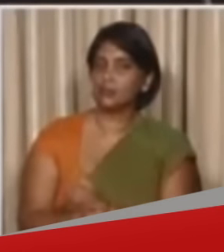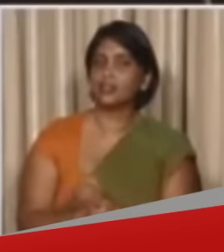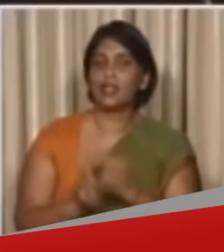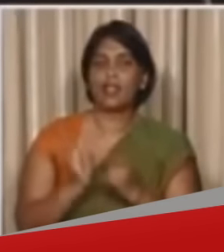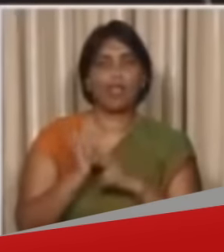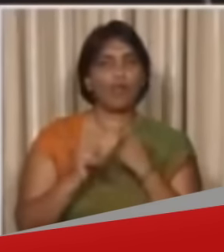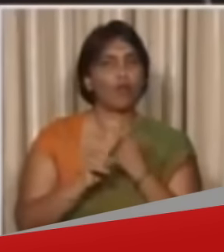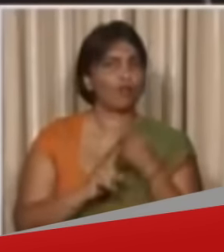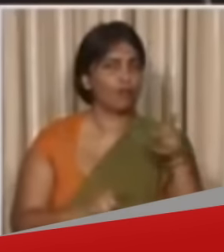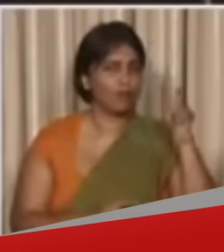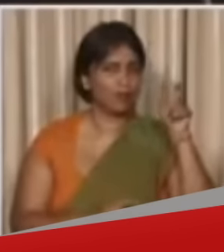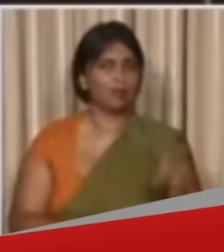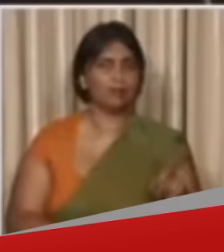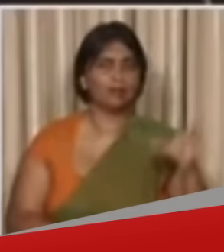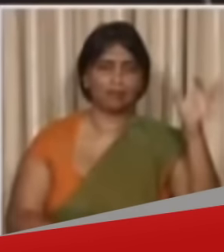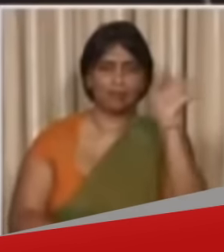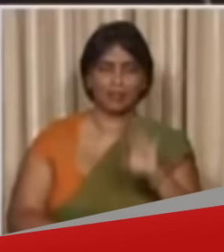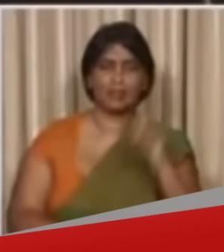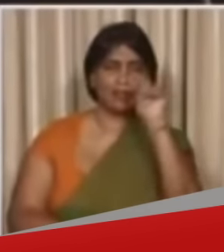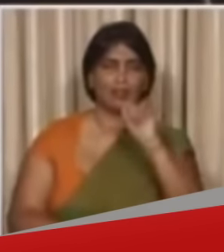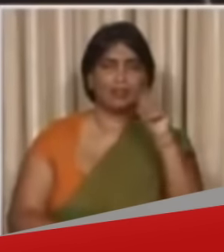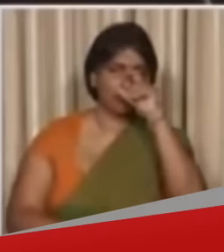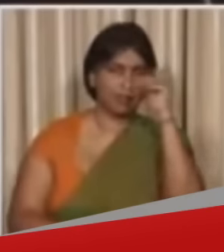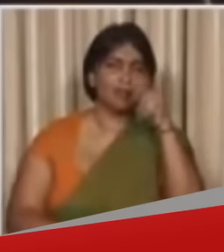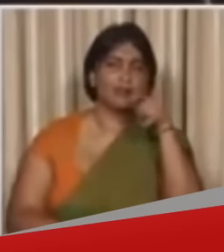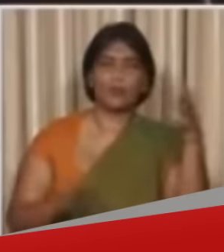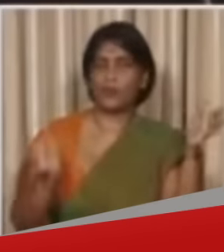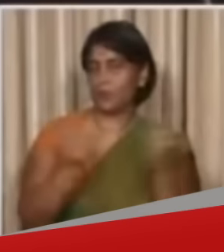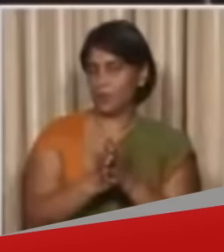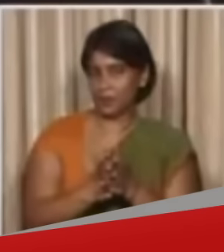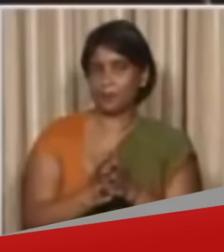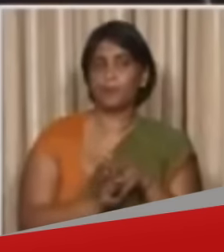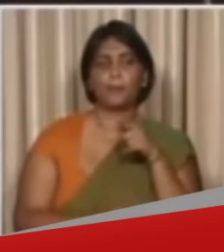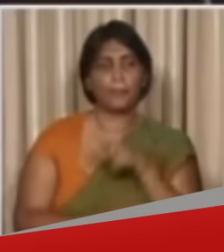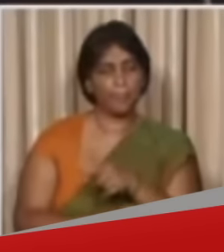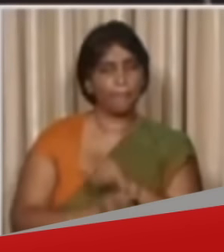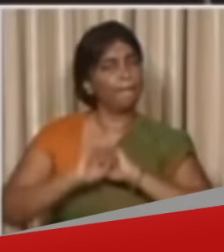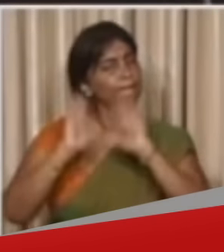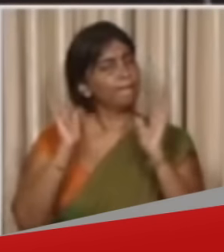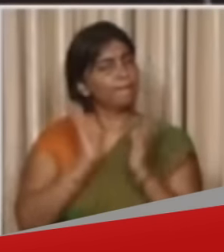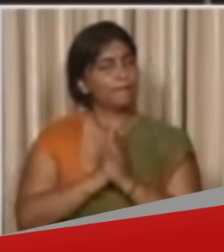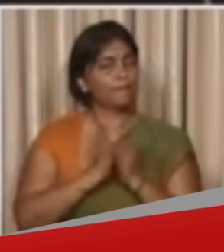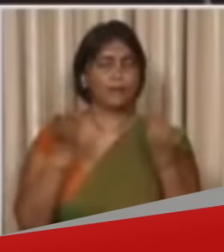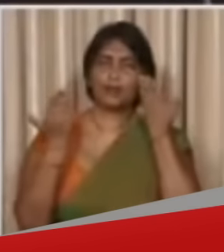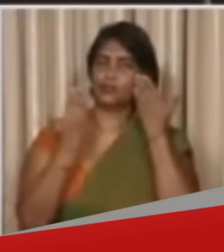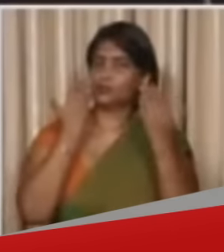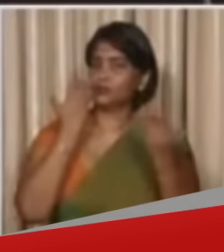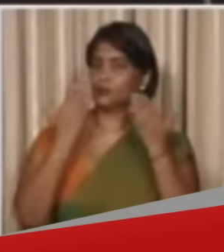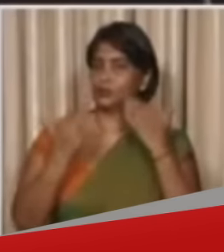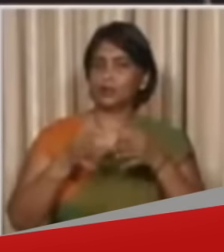कुमार जवनिका मैत्रीपाल सिरसे महत्या मे सीरम गलपल बल